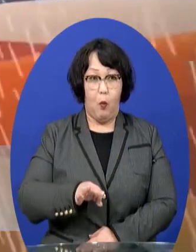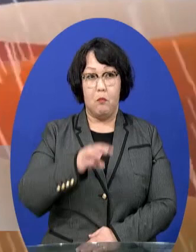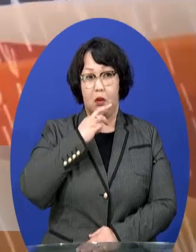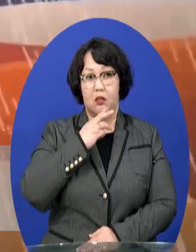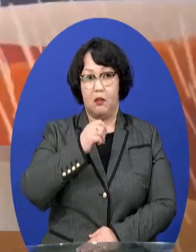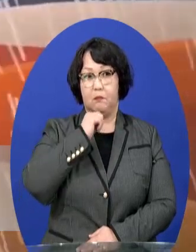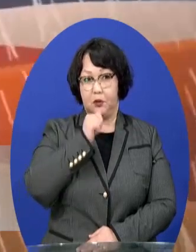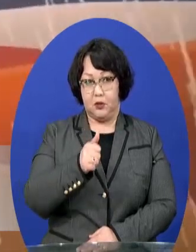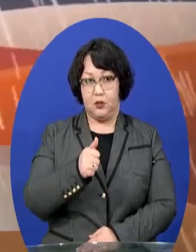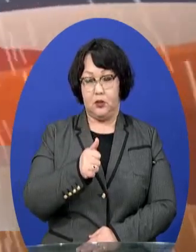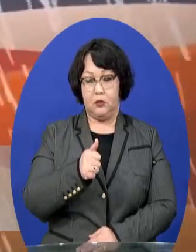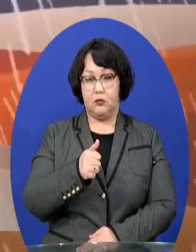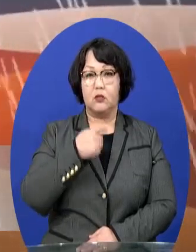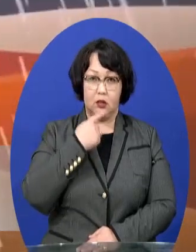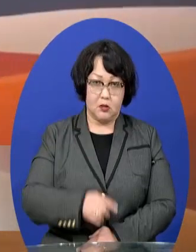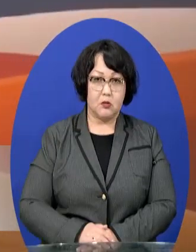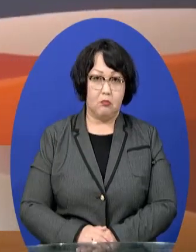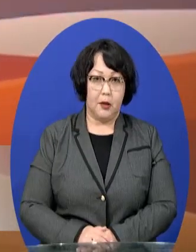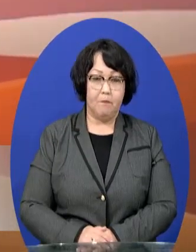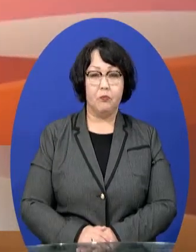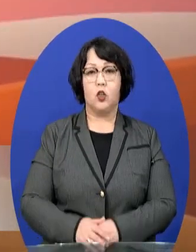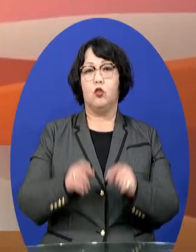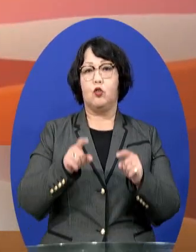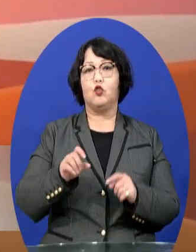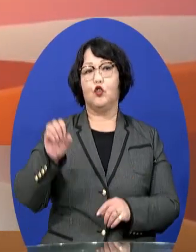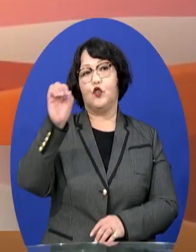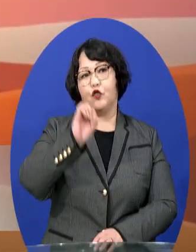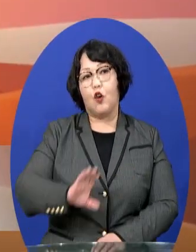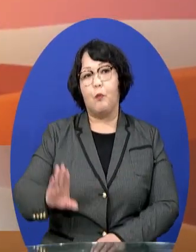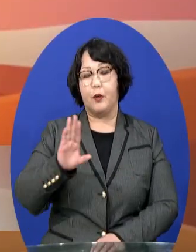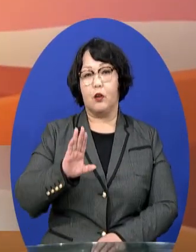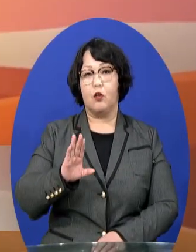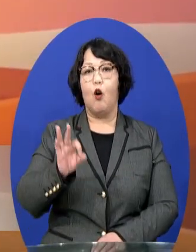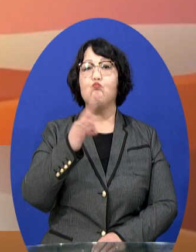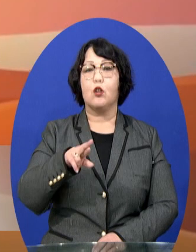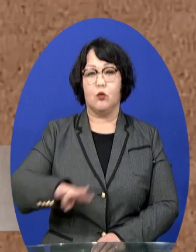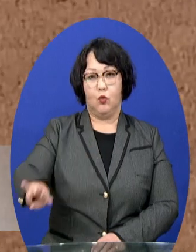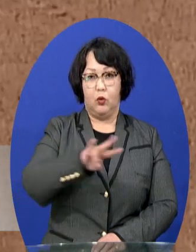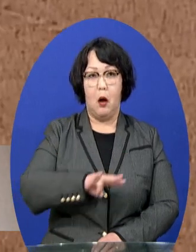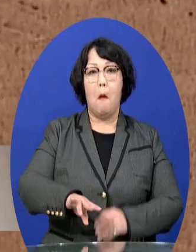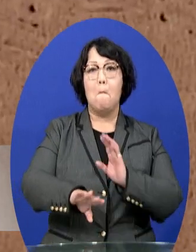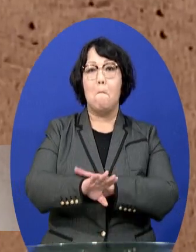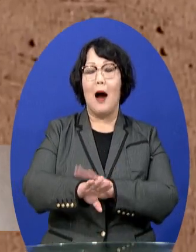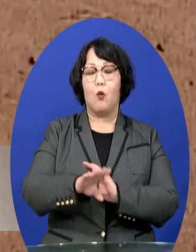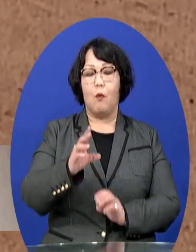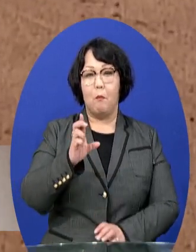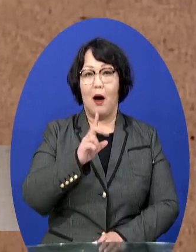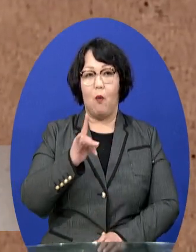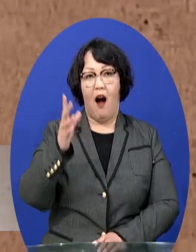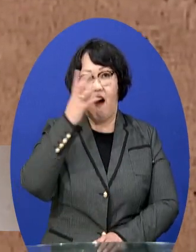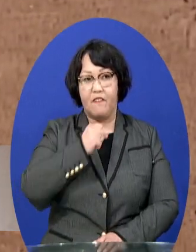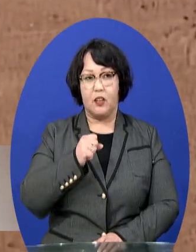гэдгийг дурдсан байна. Өнөөдрийн байдлаар Европын өмнөд хэсэг, Баруун Африкийн орнуудын бүс нутагт